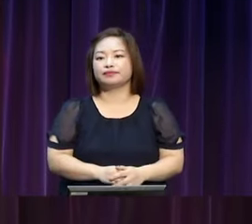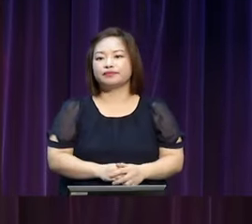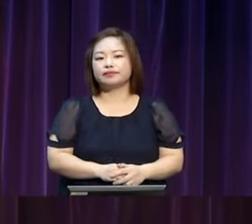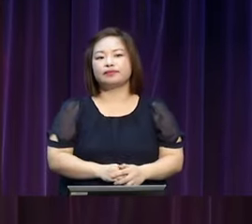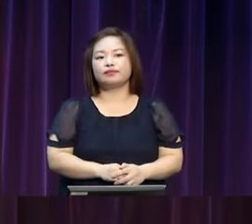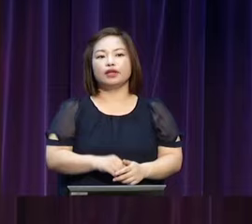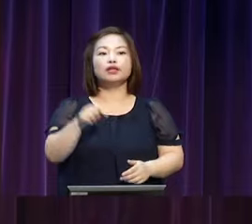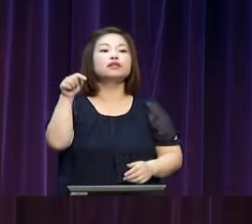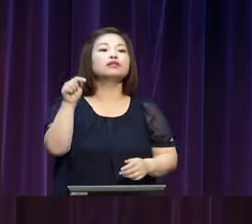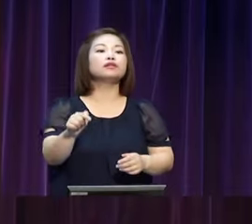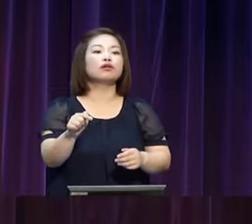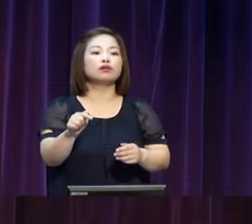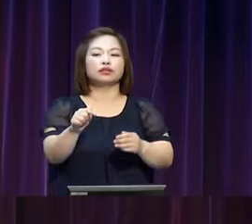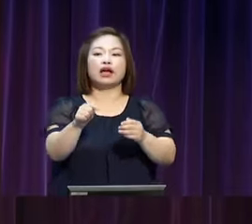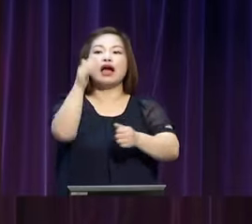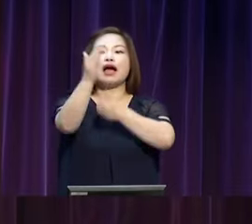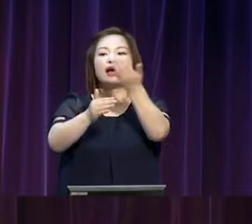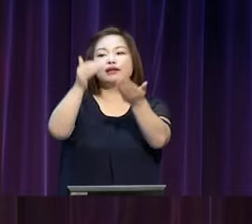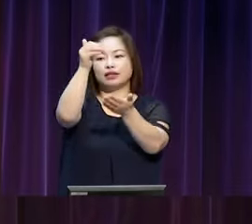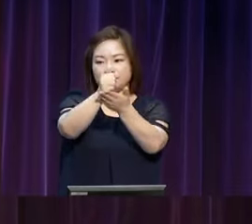이건 절대적인 기준이에요.